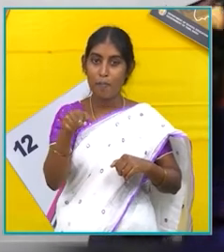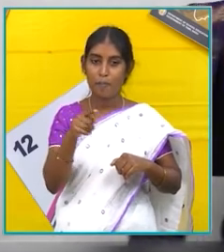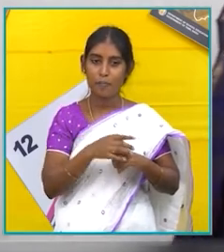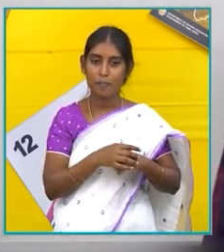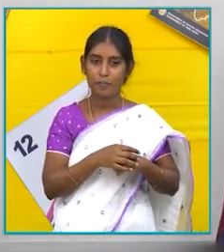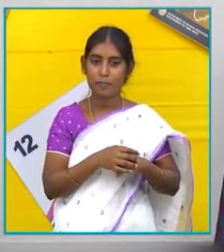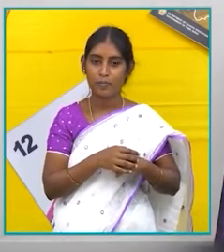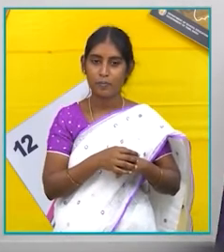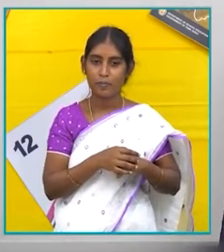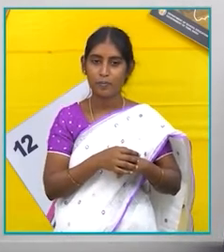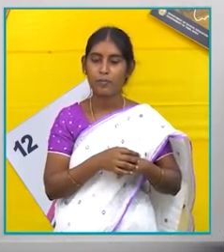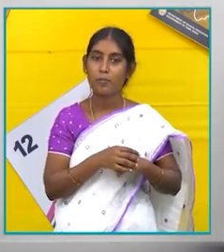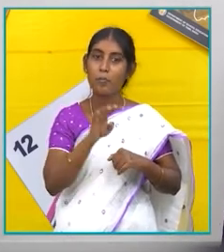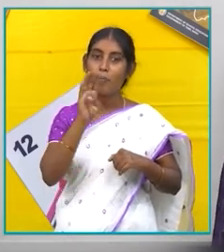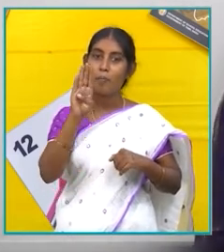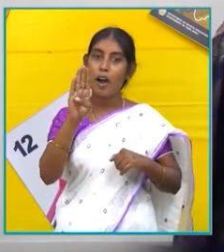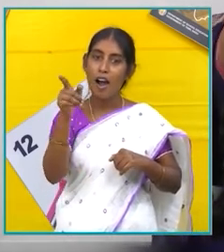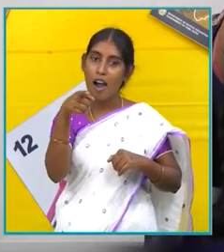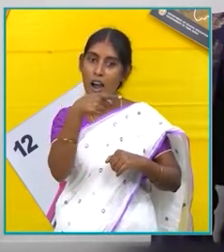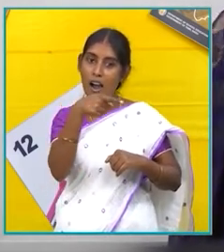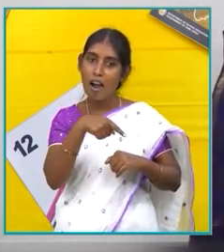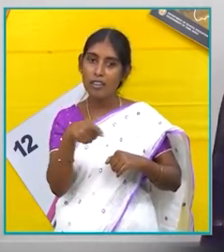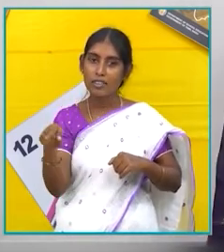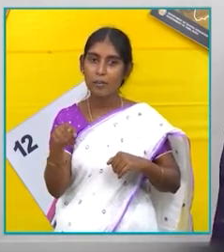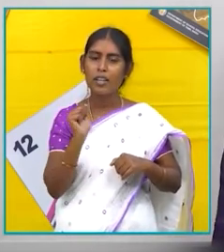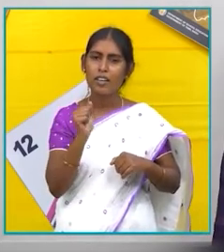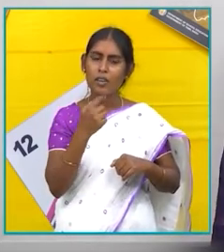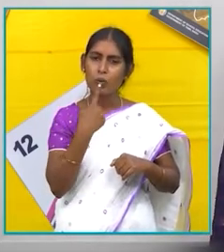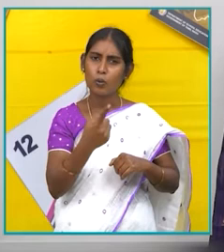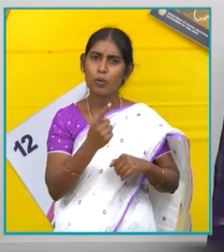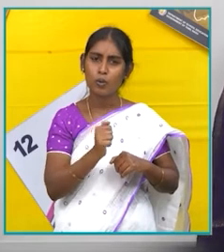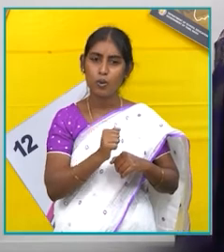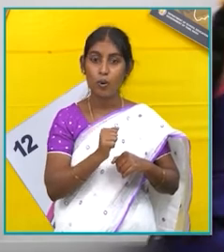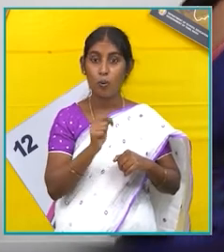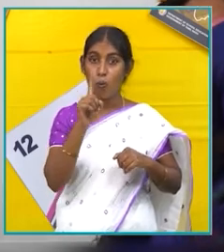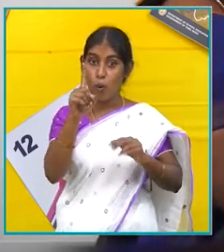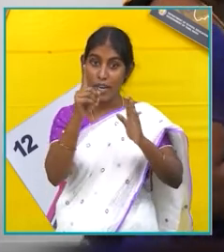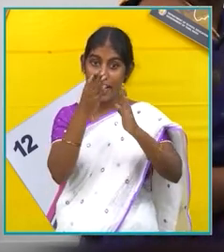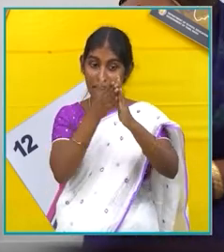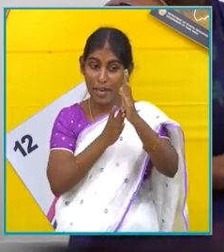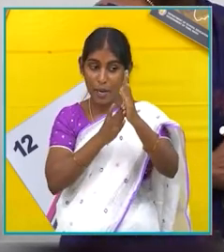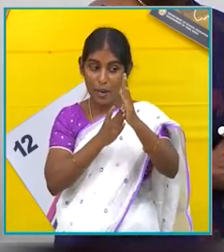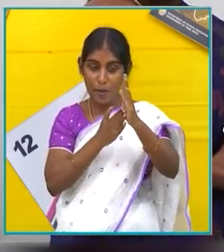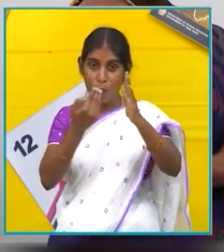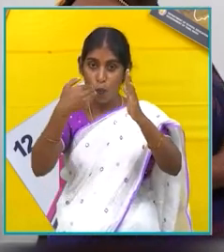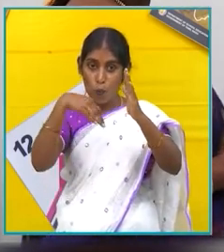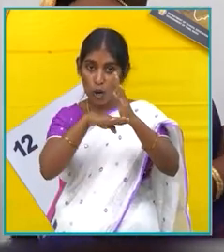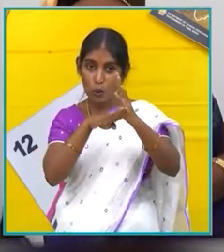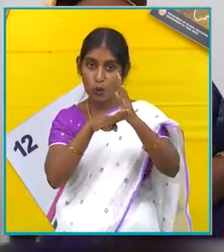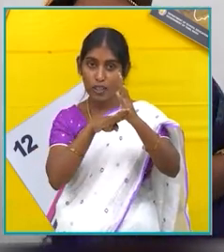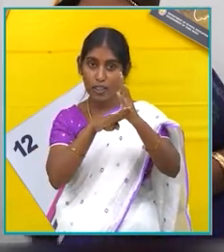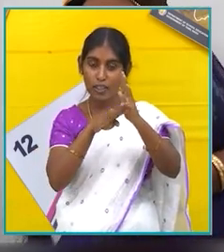என்ன படித்தோம், என்ன பார்த்தோம், இந்த பா ஷேப்பில் இருக்கிறது என்னன்னு சொல்வோம், ஒரே பக்கத்தில் அமைந்த உட்கோணங்களின்